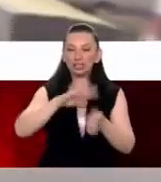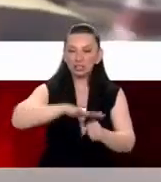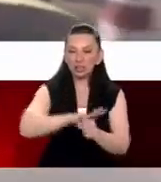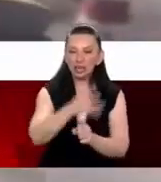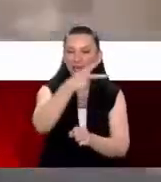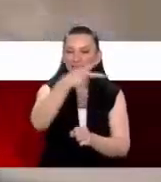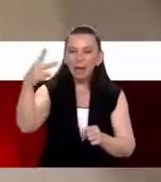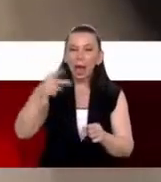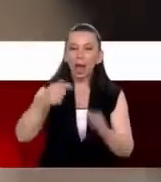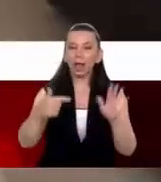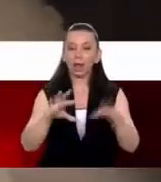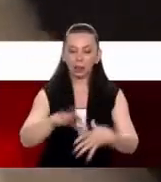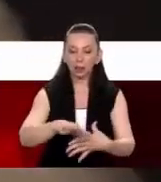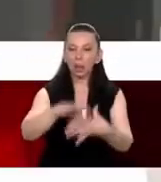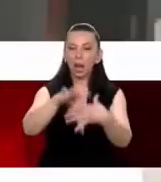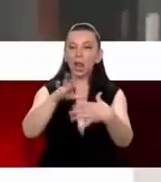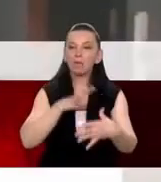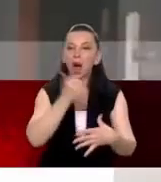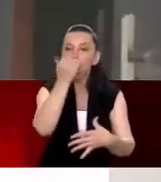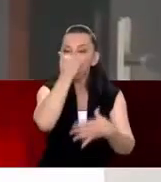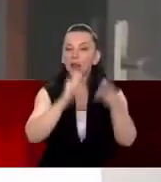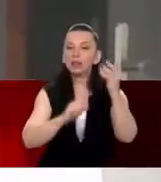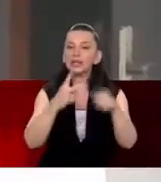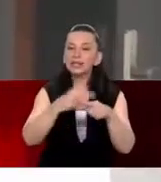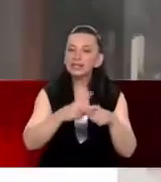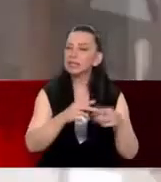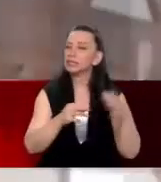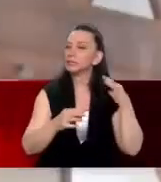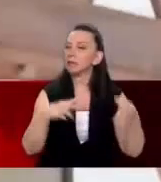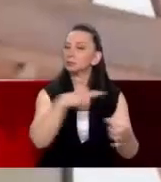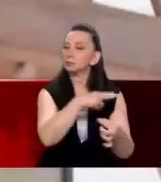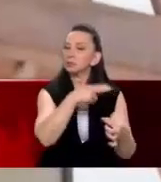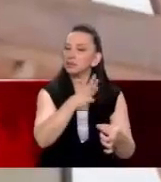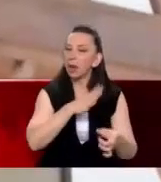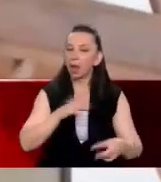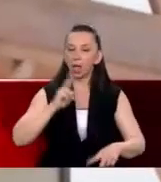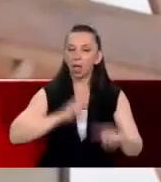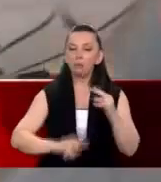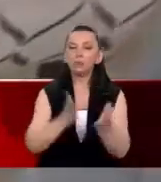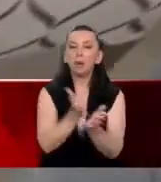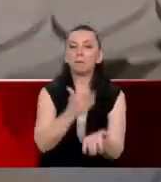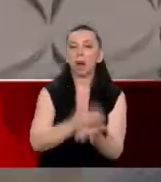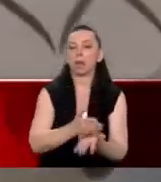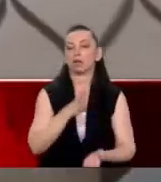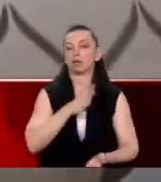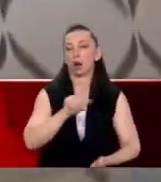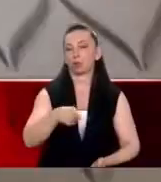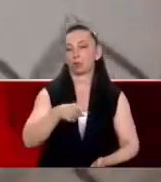delil topladı. Her yer kan izleri, kesilen saçlar ve elbise parçalarıyla doluydu.